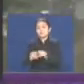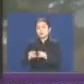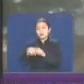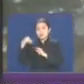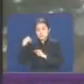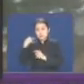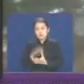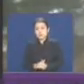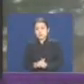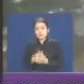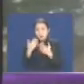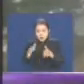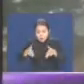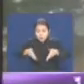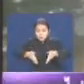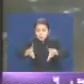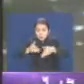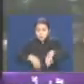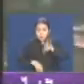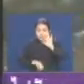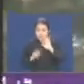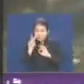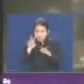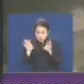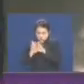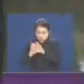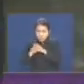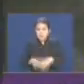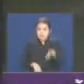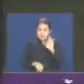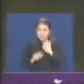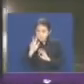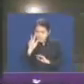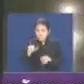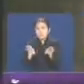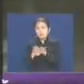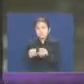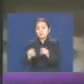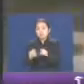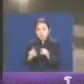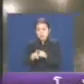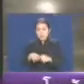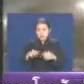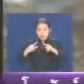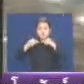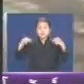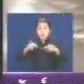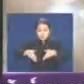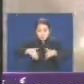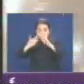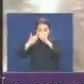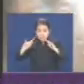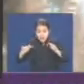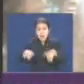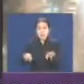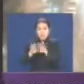ายรองนั้นปิดที่ถนนพุทธมณฑลสาย2พุทธมณฑลสาย3ถนนอุทยานและสาราธรรมศพนะคะและเรื่องของการ